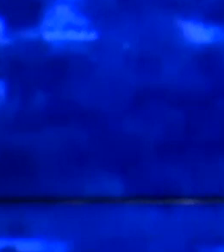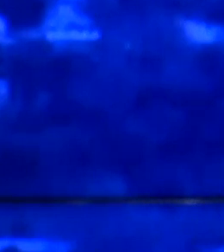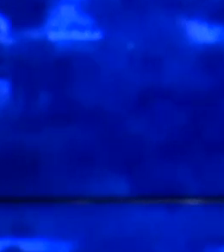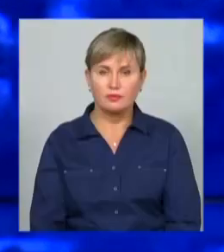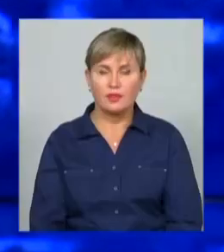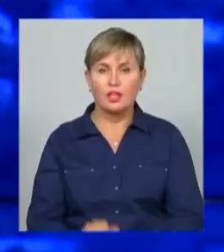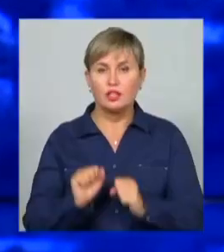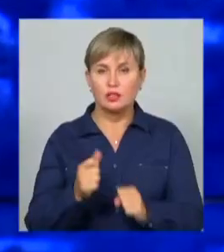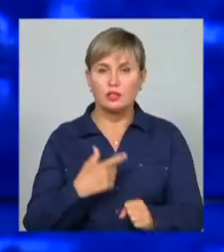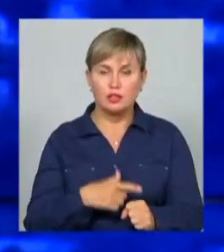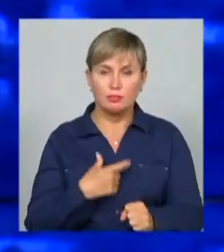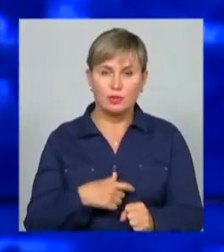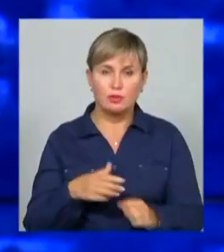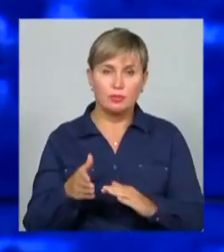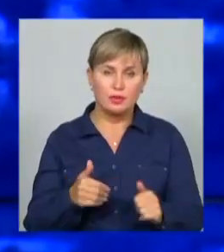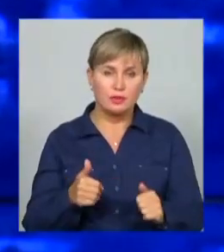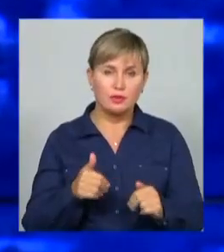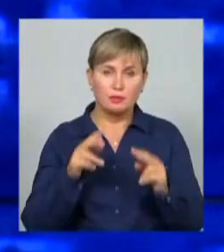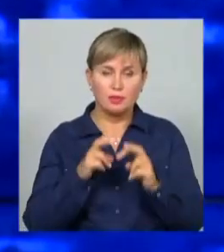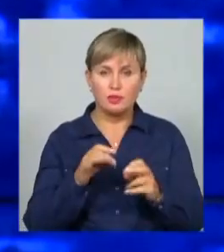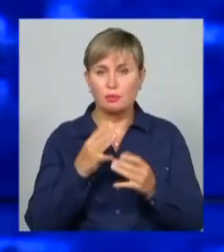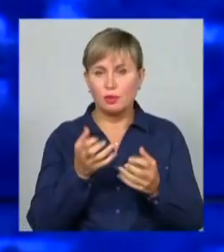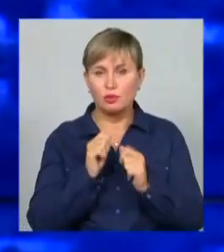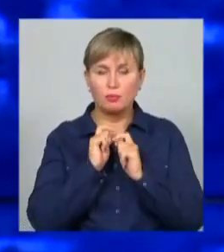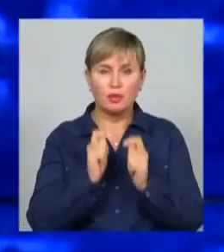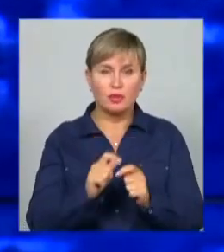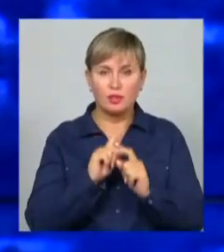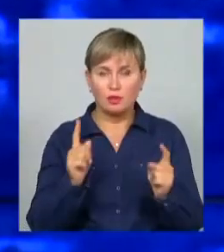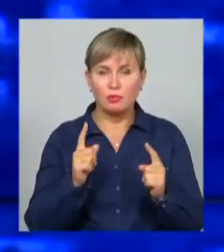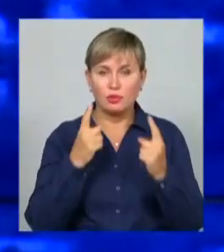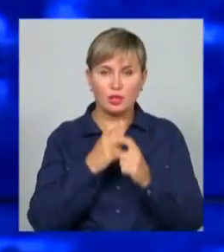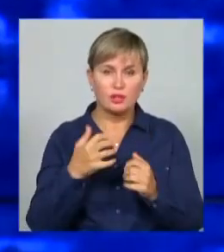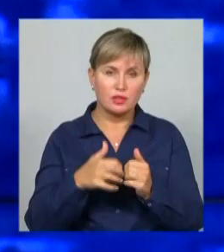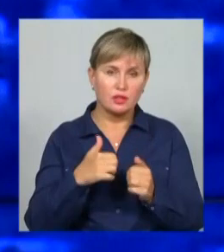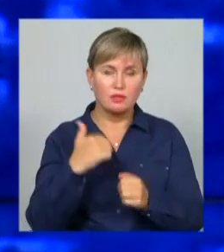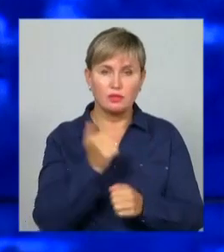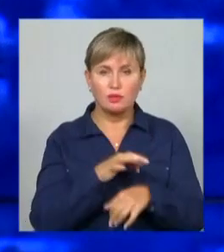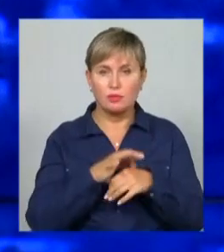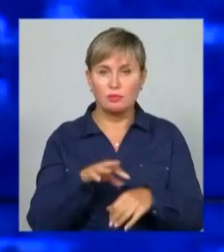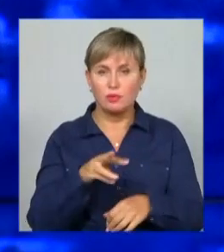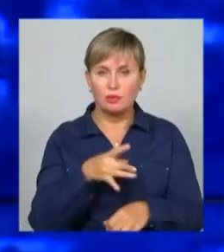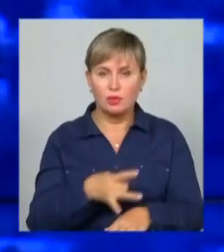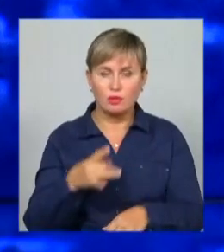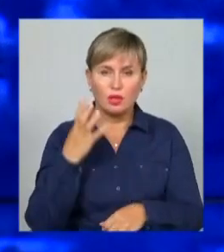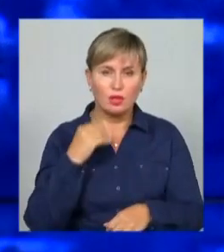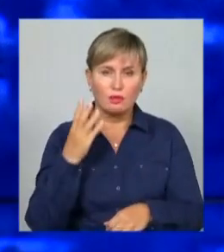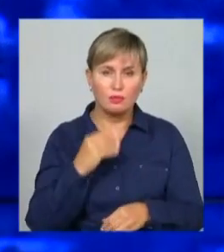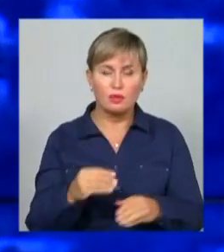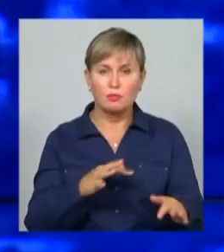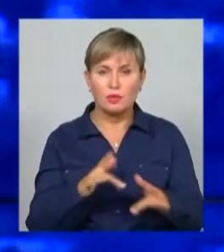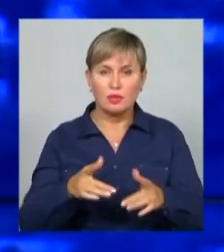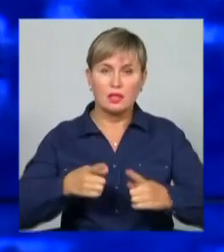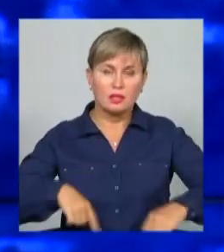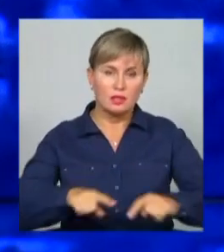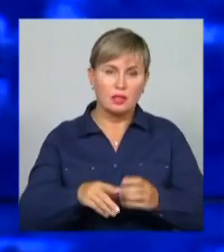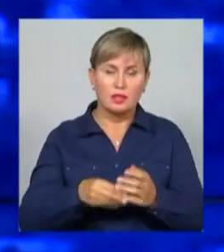житель. Защити себя, пройди перепись и получи подарок. Необычную акцию среди вакцинированных провели в Медеусском районе Алматы. Мероприятие